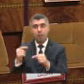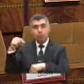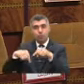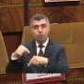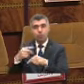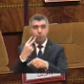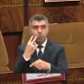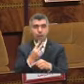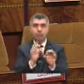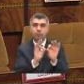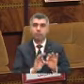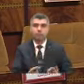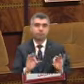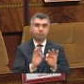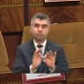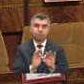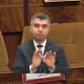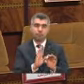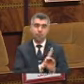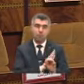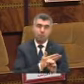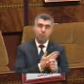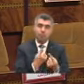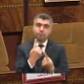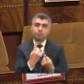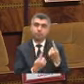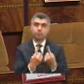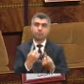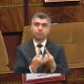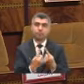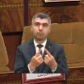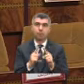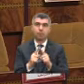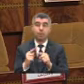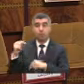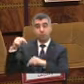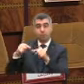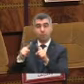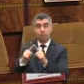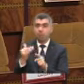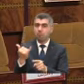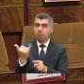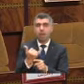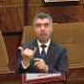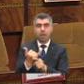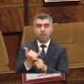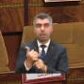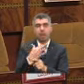في العزاء ديال والديه او لهذا. دونك هاد هاد هاد هاد العمليه هذه هي انسانيه، وهي